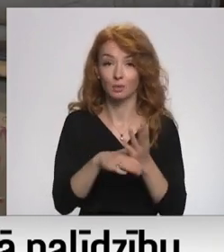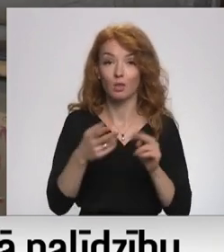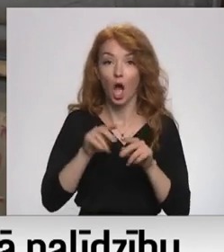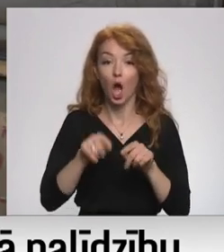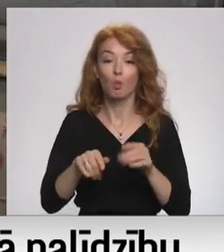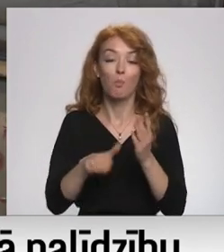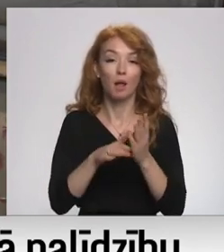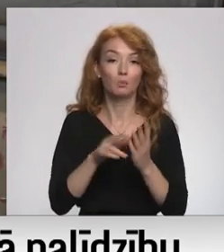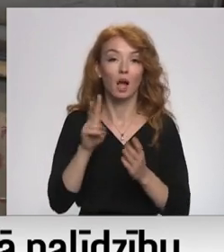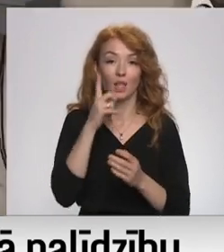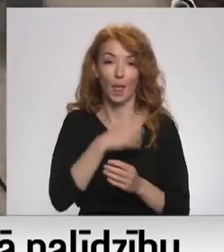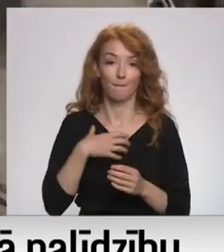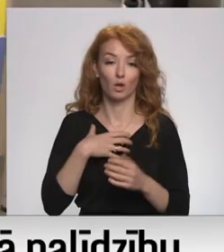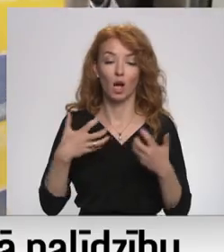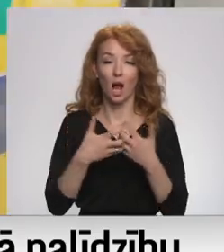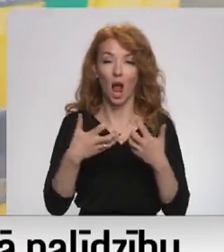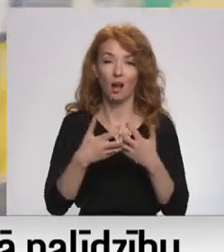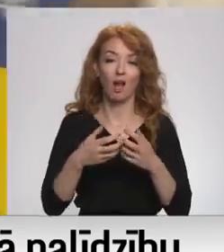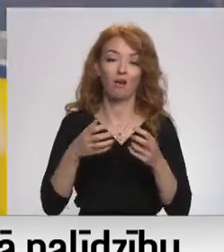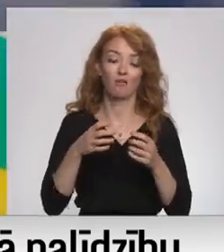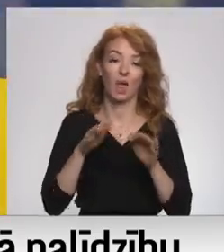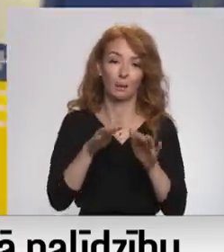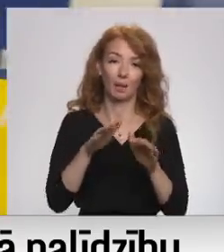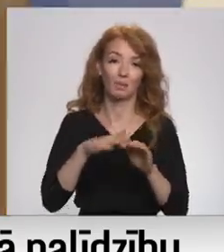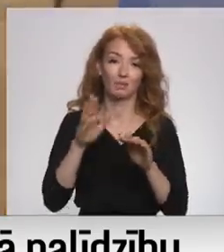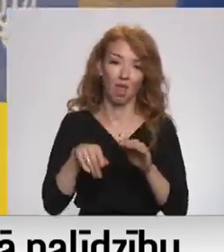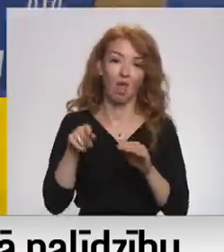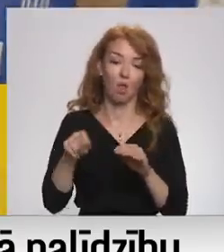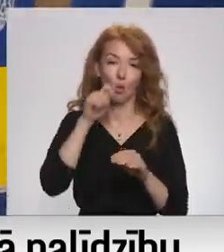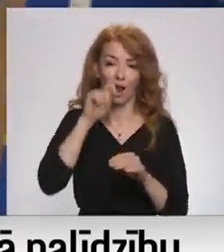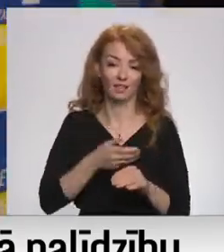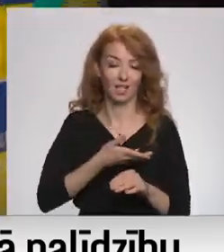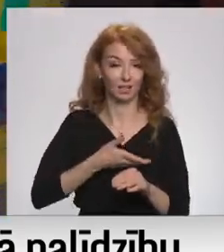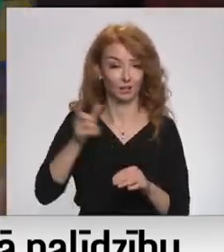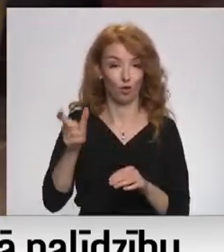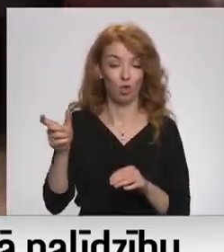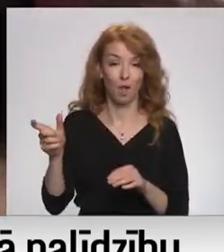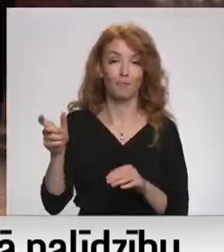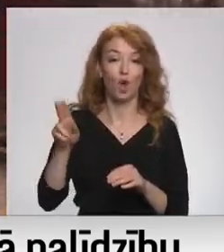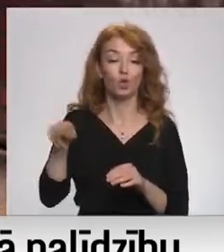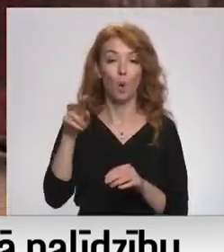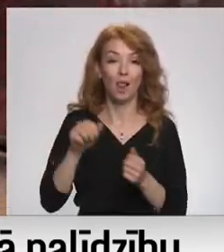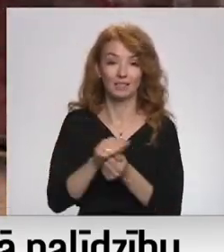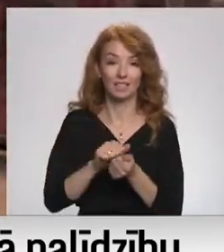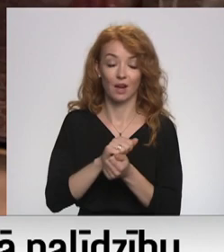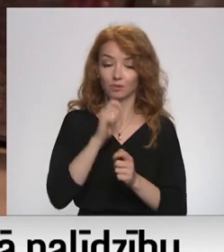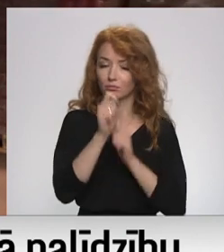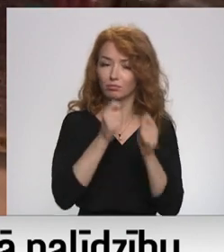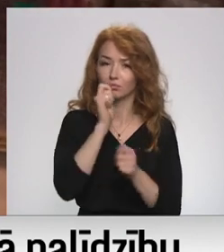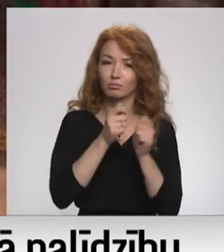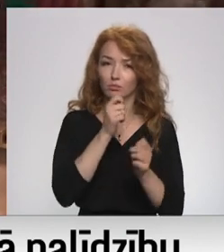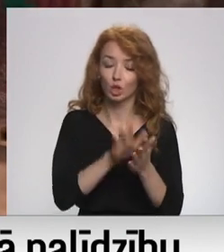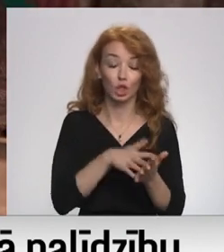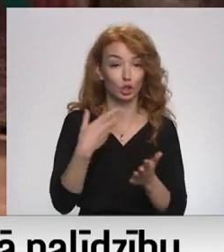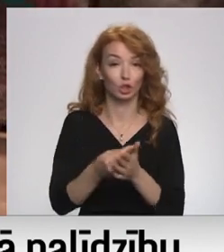atbalstu, kāds visvairāk nepieciešams karadarbības skartajiem Ukrainas iedzīvotājiem. Dobils Dzirnaunieks savu produkciju ziedo kopš kara pirmajām